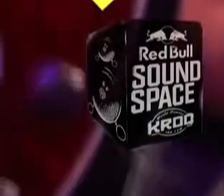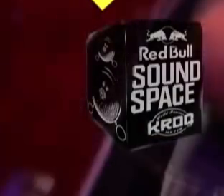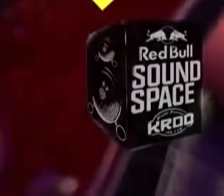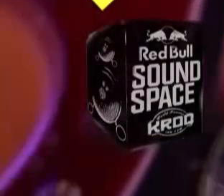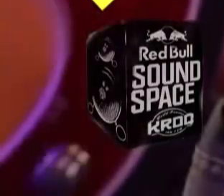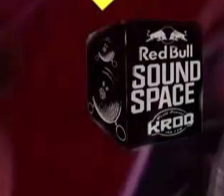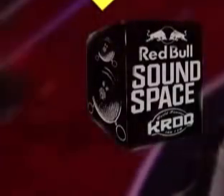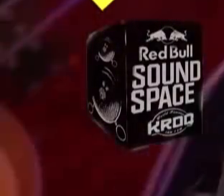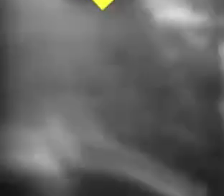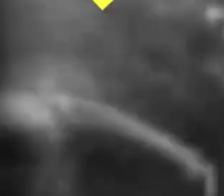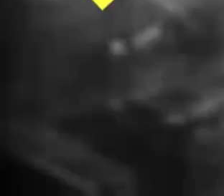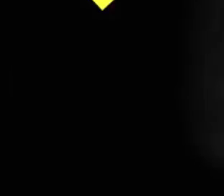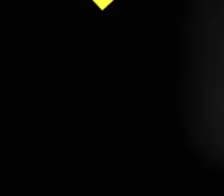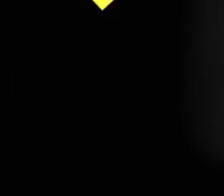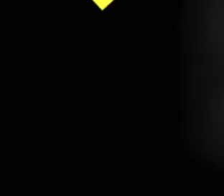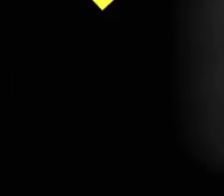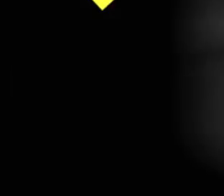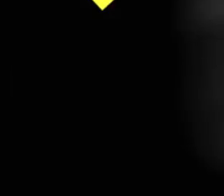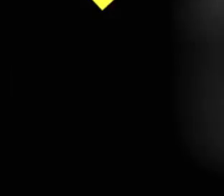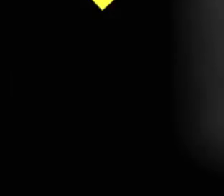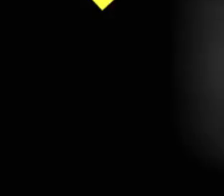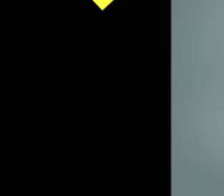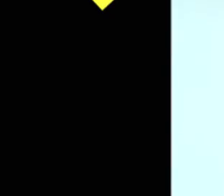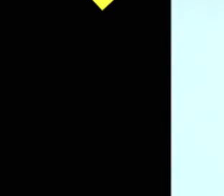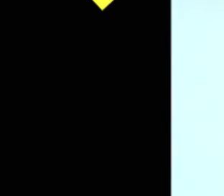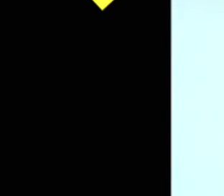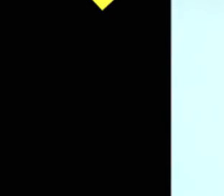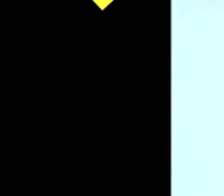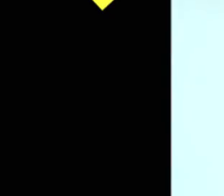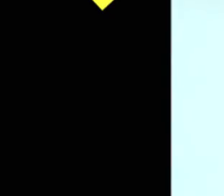כונן למצעד סיכום העשור במוזיקה הלועזית של כאן 88.